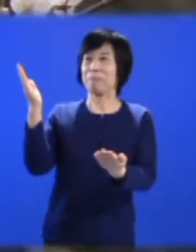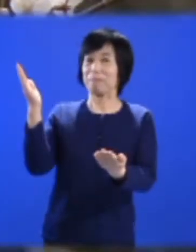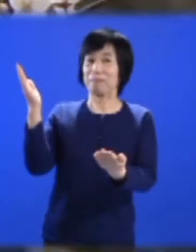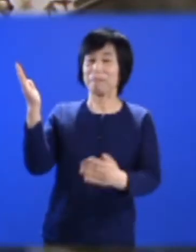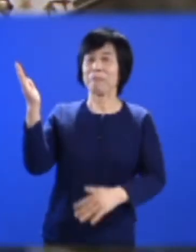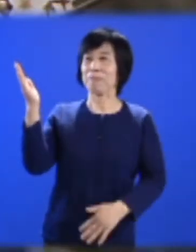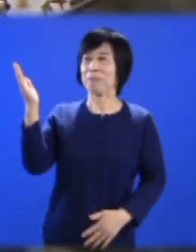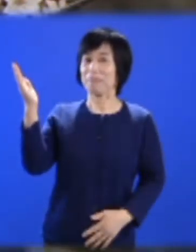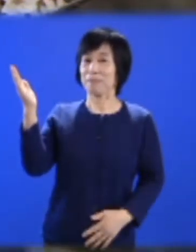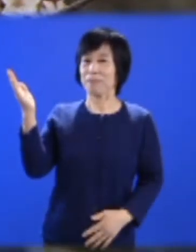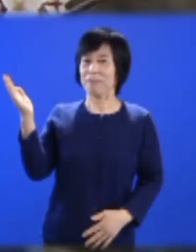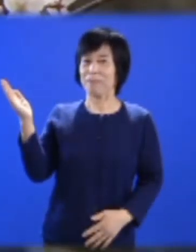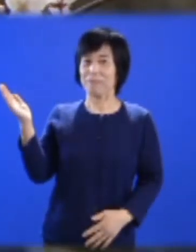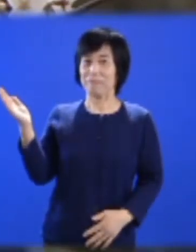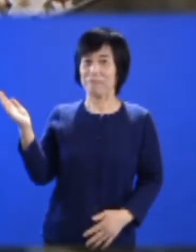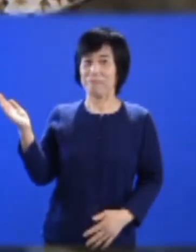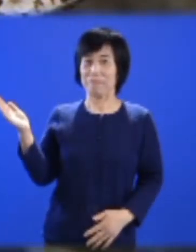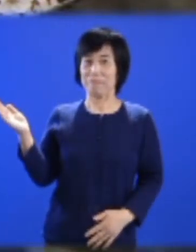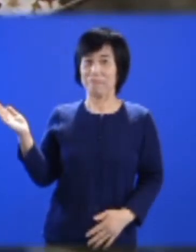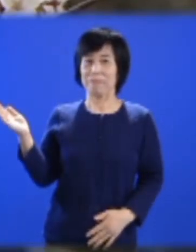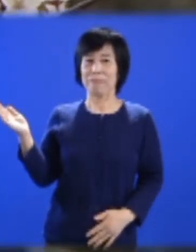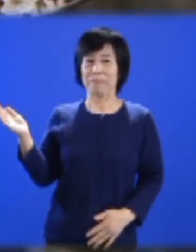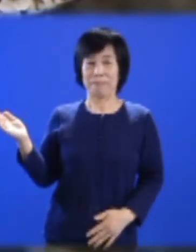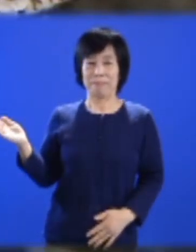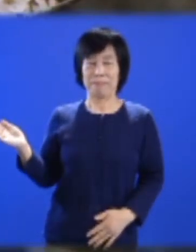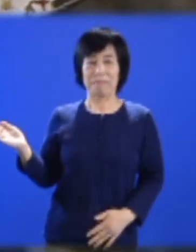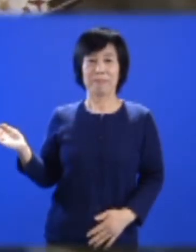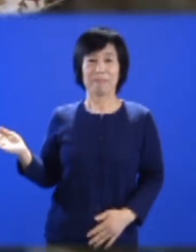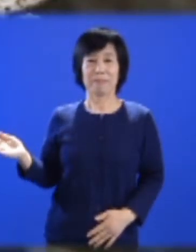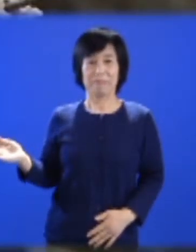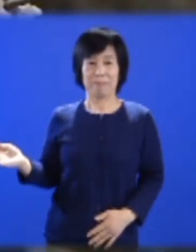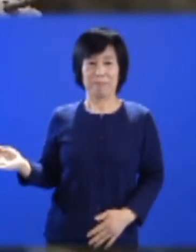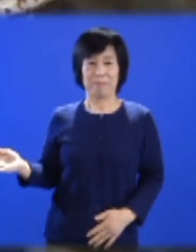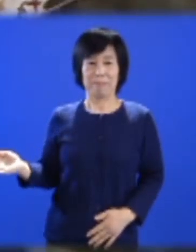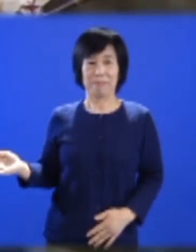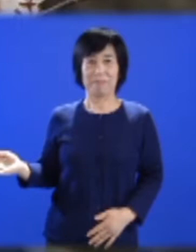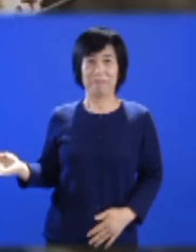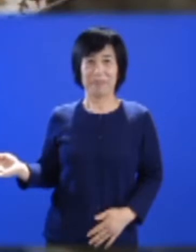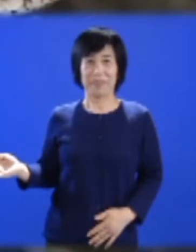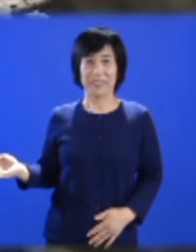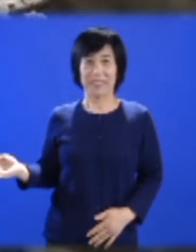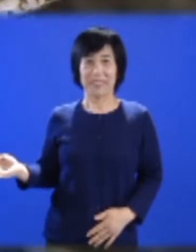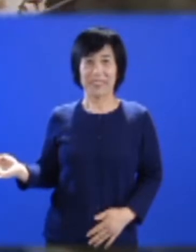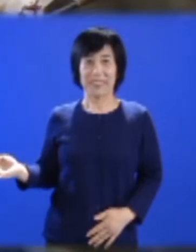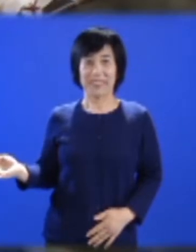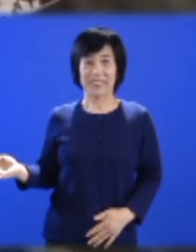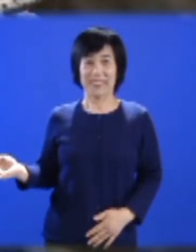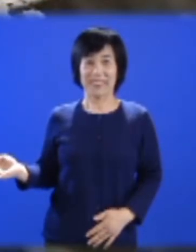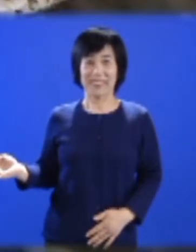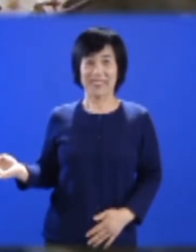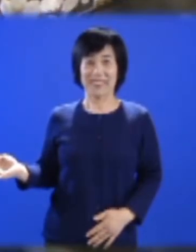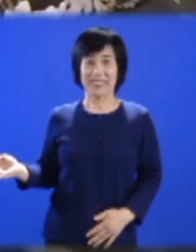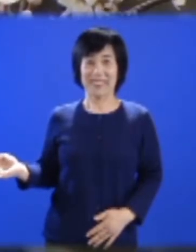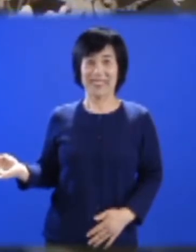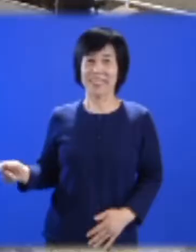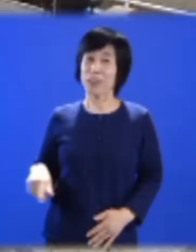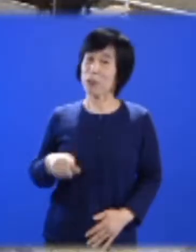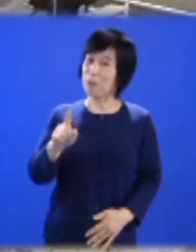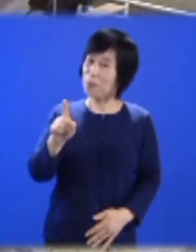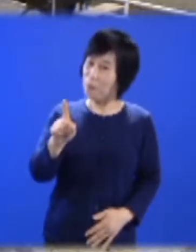桜舞私も咲きたい谷口舞。どう小乳道